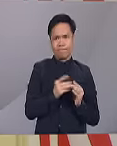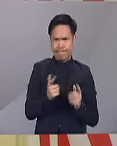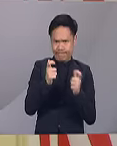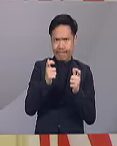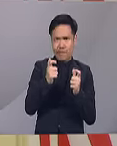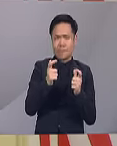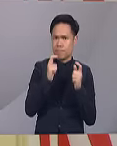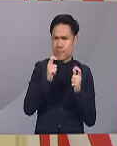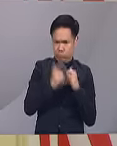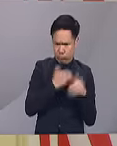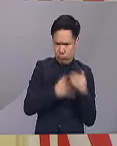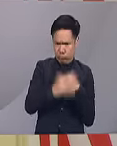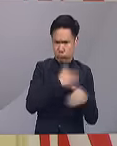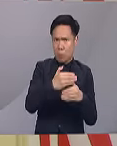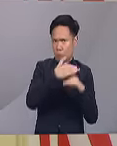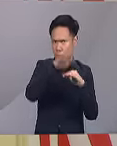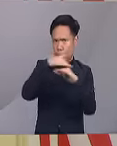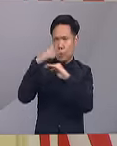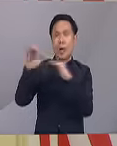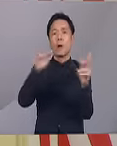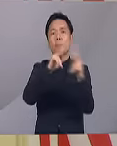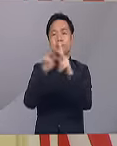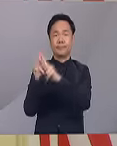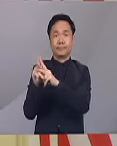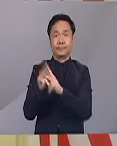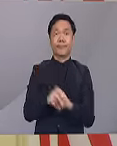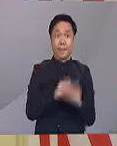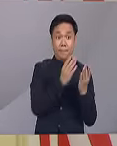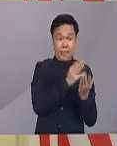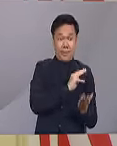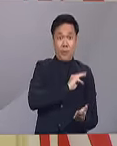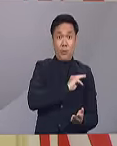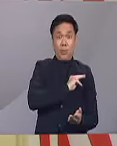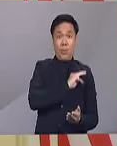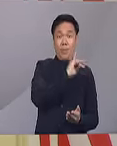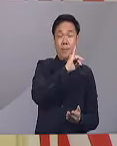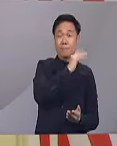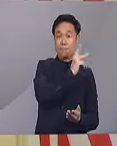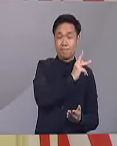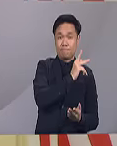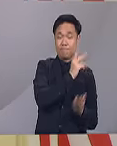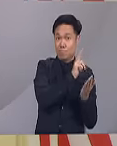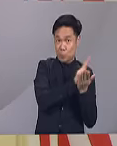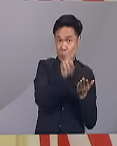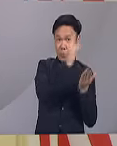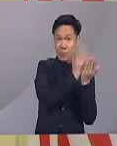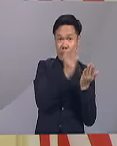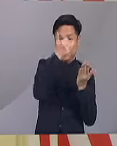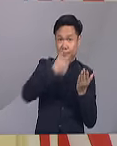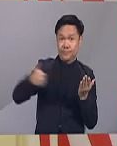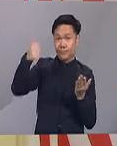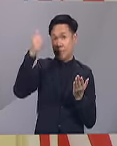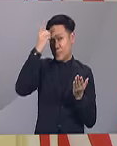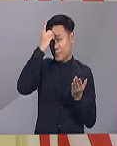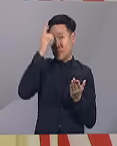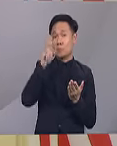dipercepatkan penghantaran tersebut. Dan Menteri Pengajian Tinggi Datuk Yang Berhormat Datuk Dr.